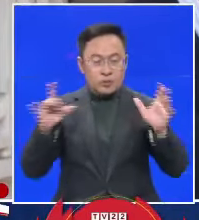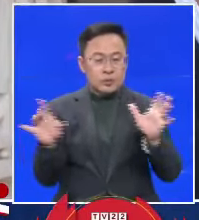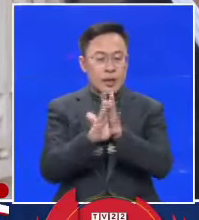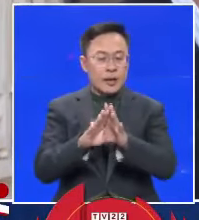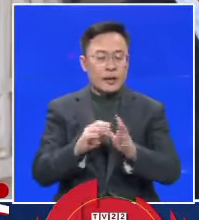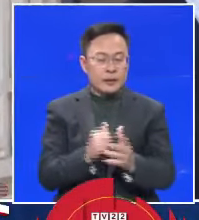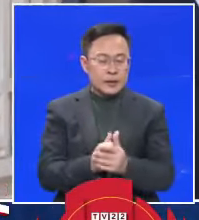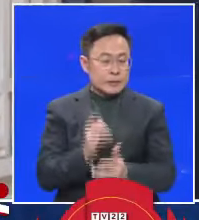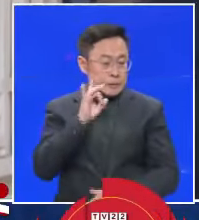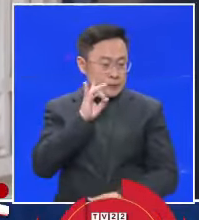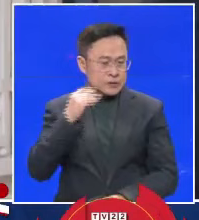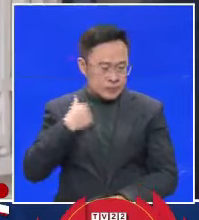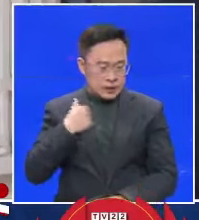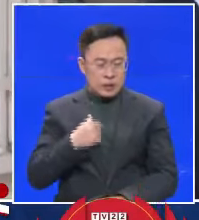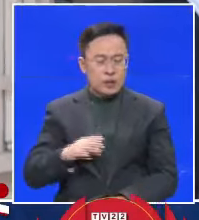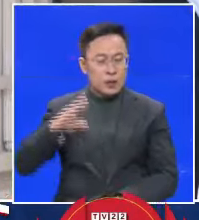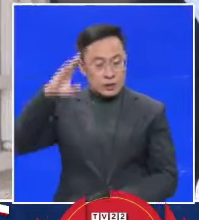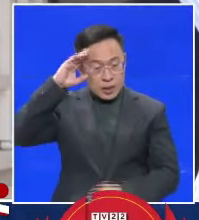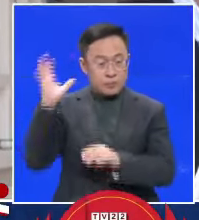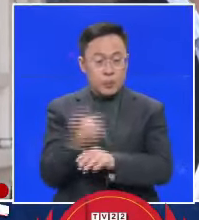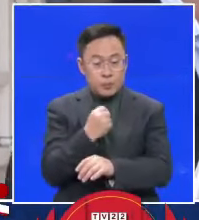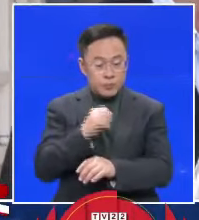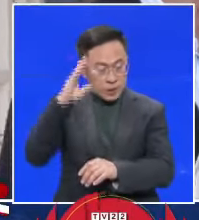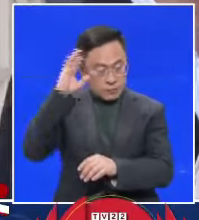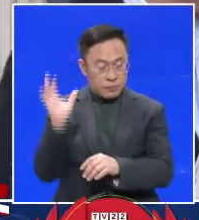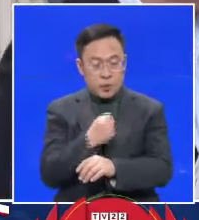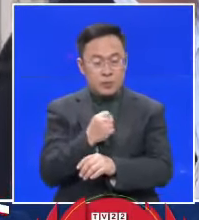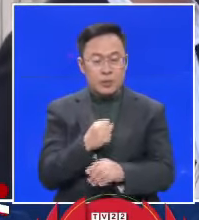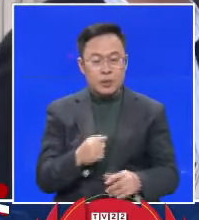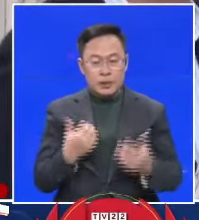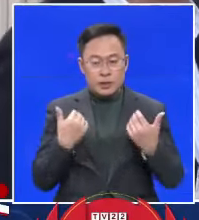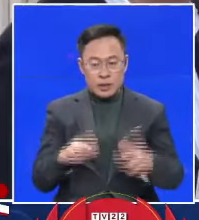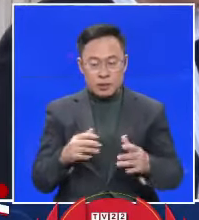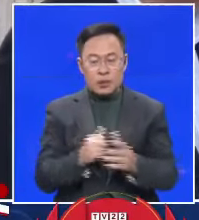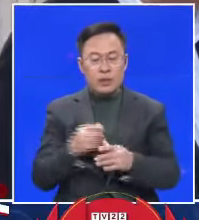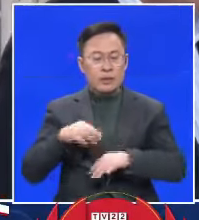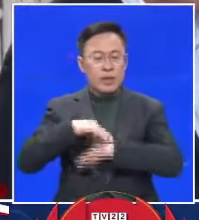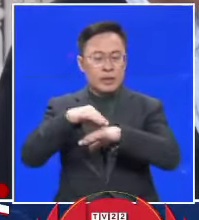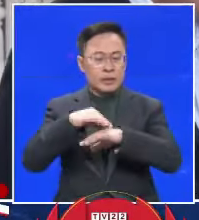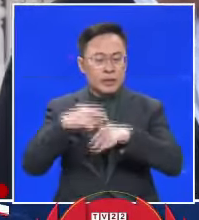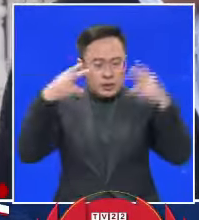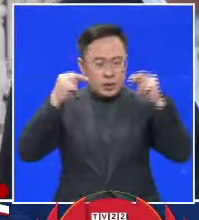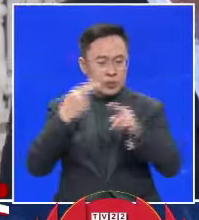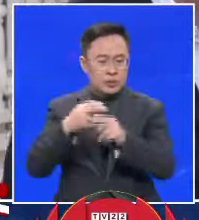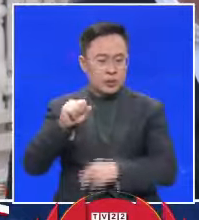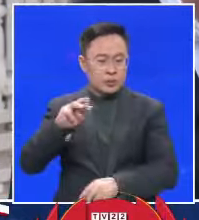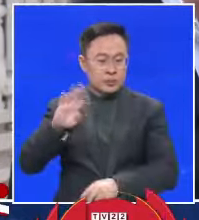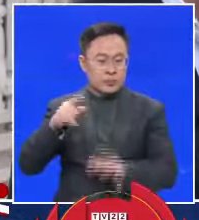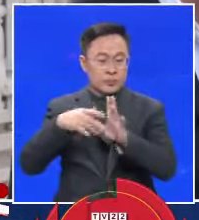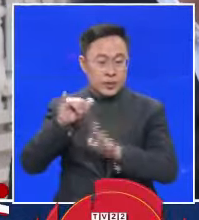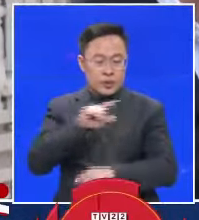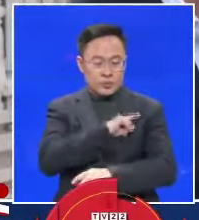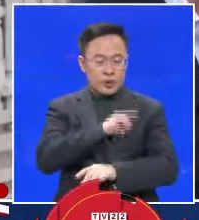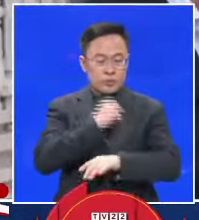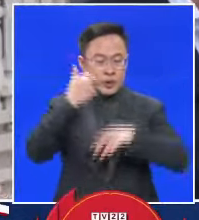ที่สุดนะคะแล้วก็ให้คุณสมชายวงสวัสดิ์ขึ้นมาแทนแต่คุณสมชายวงสวัสดิ์เป็นนายกรัฐมนตรีที่แทบจะไม่ได้เข้าไปเหยียบทำเนียบรัฐบาลเลยนะ